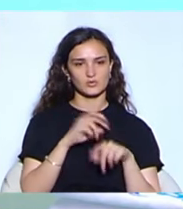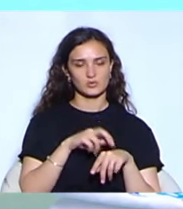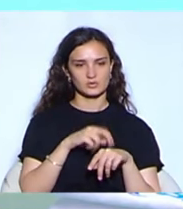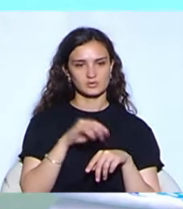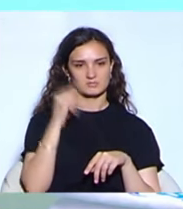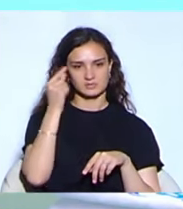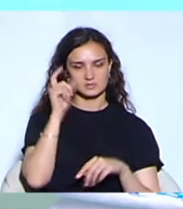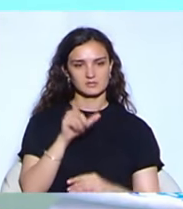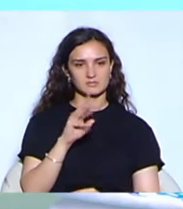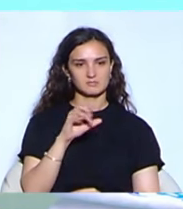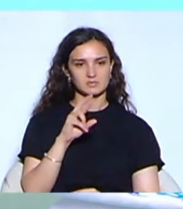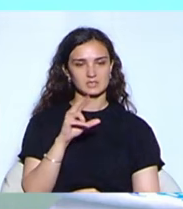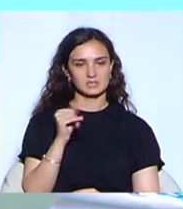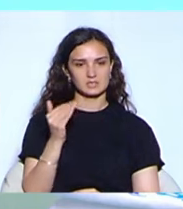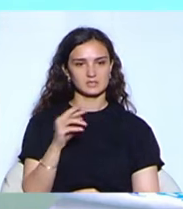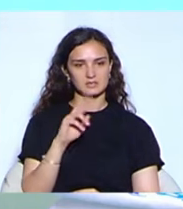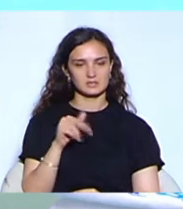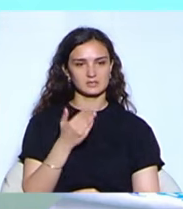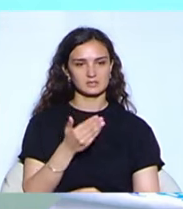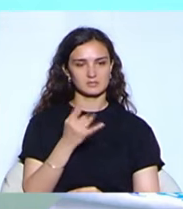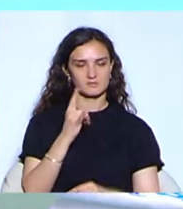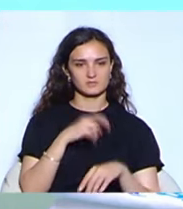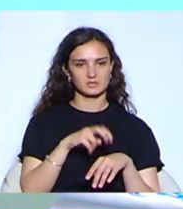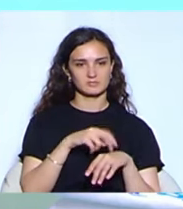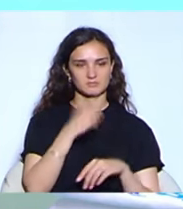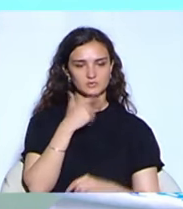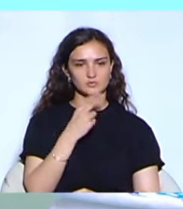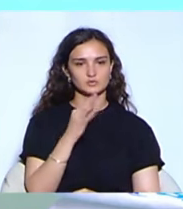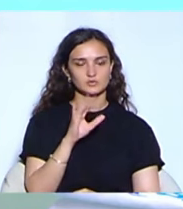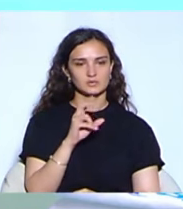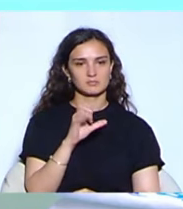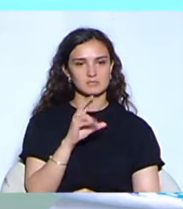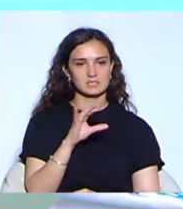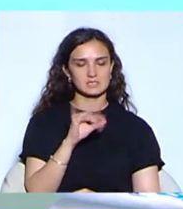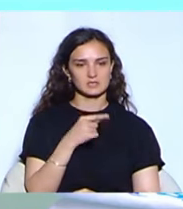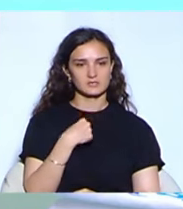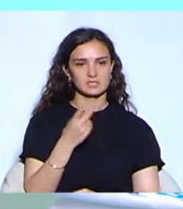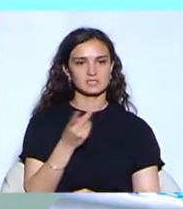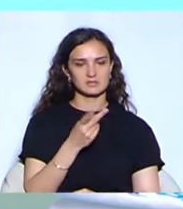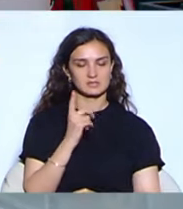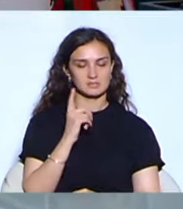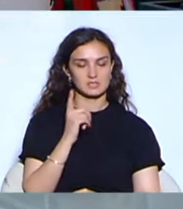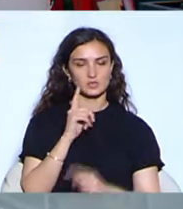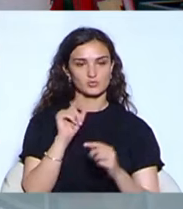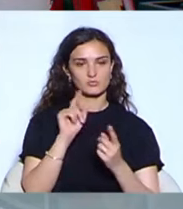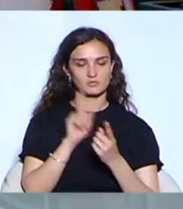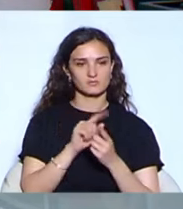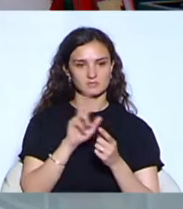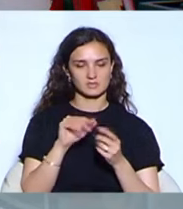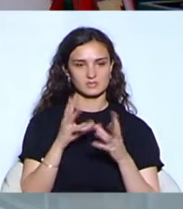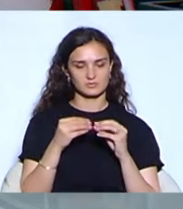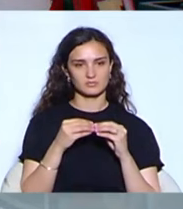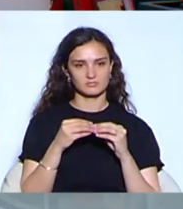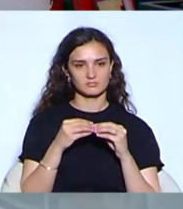ფსიქიატრი ქალბატონი მედეა ზირაქაშვილი და პედიატრი ბატონი ცოტნე ბესელია. ჩვენ ერთმანეთს ორშაბათს შევხვდებით და სხვათა